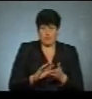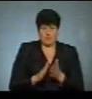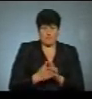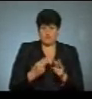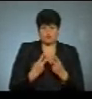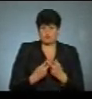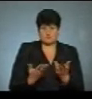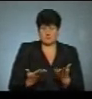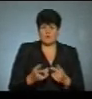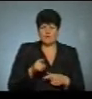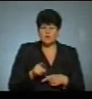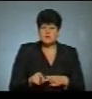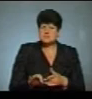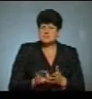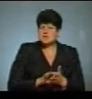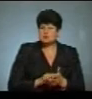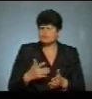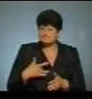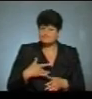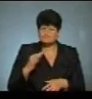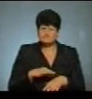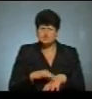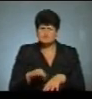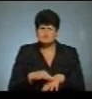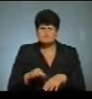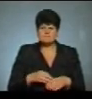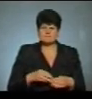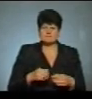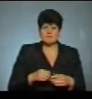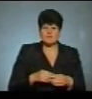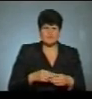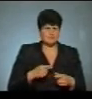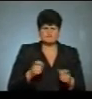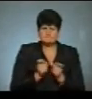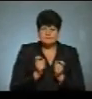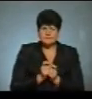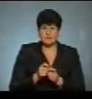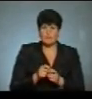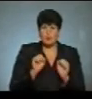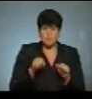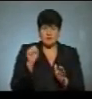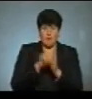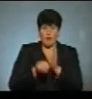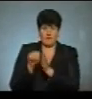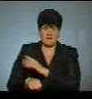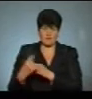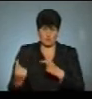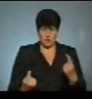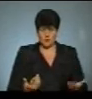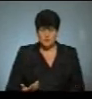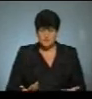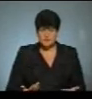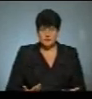вони жорстко спочатку унормовують свої взаємини. Інакше вони повбивають один одного, злочинці в тюрмі. Розумієте?